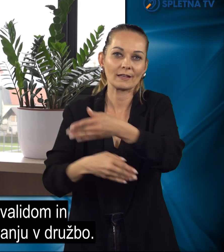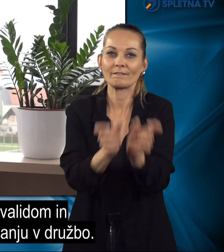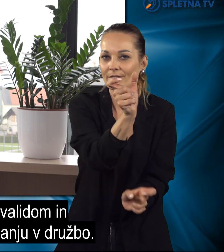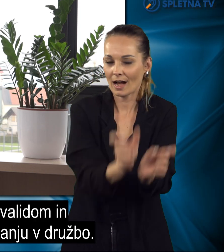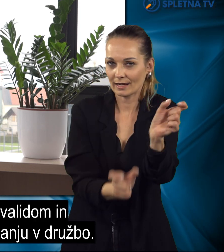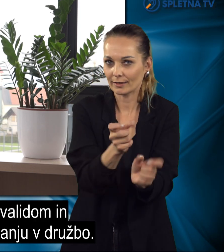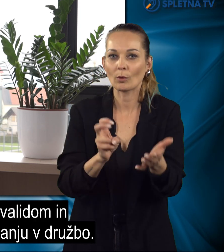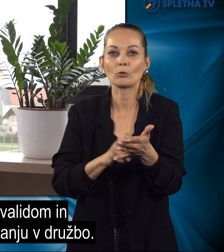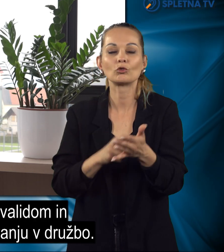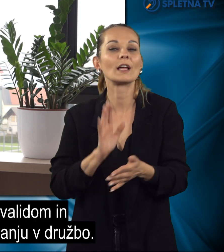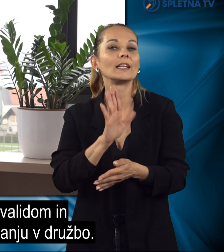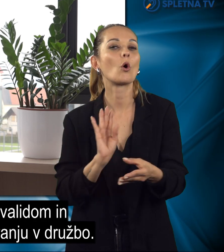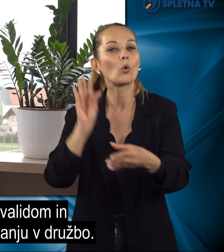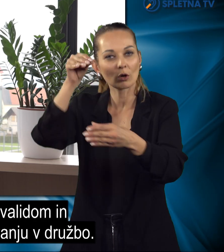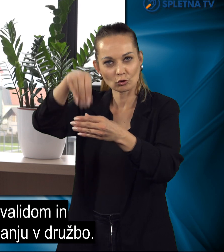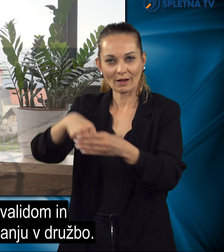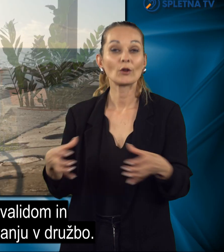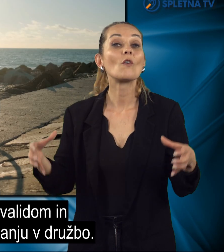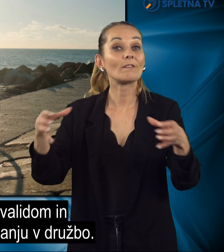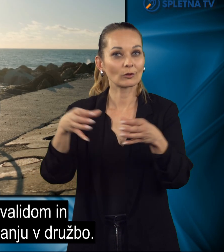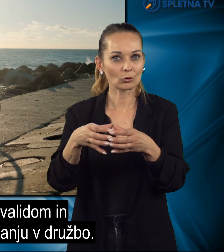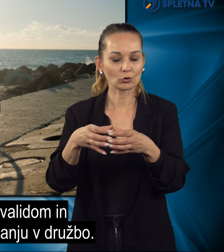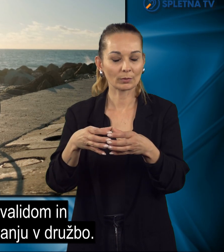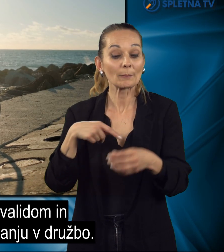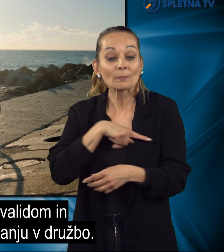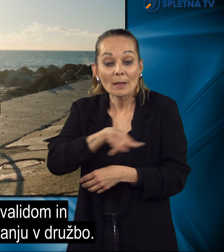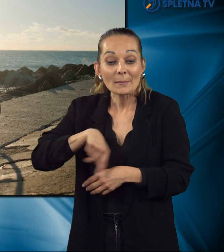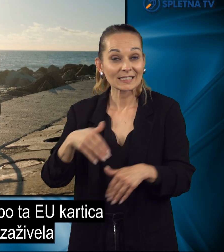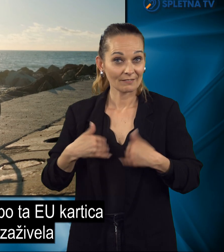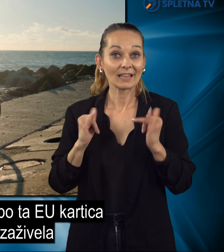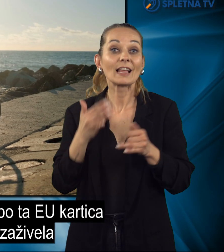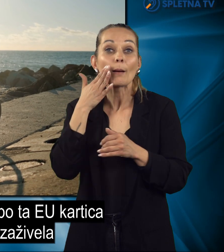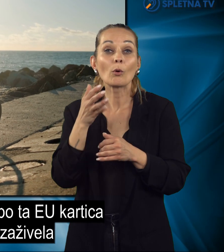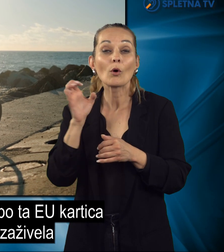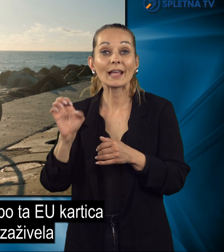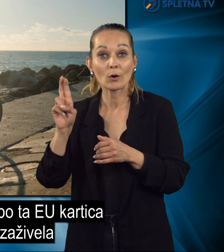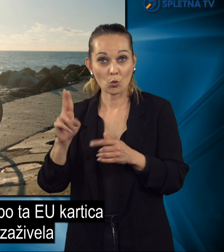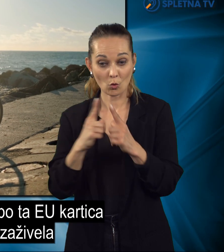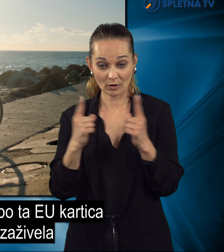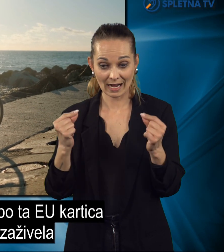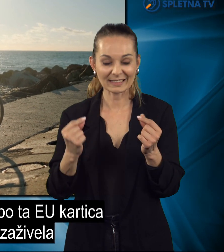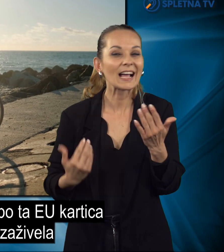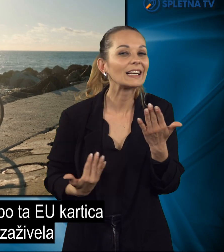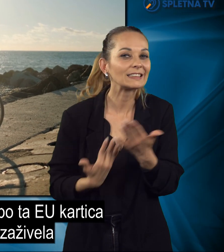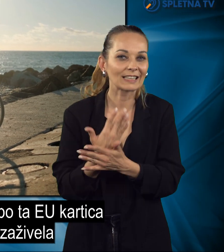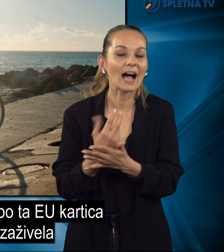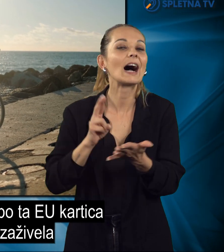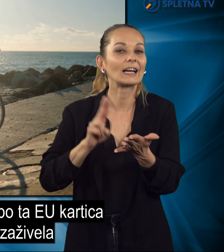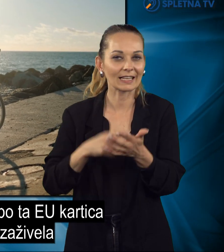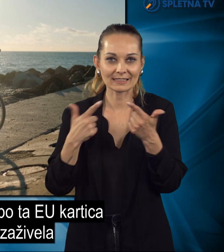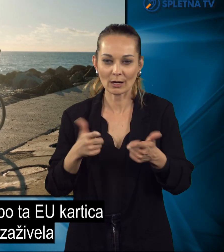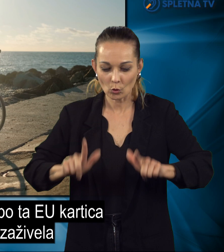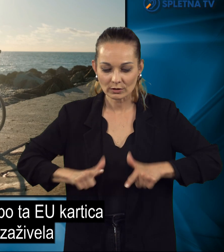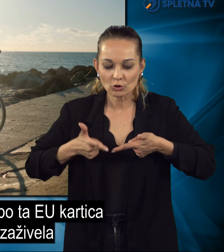voljo invalidom in njihovi vključevanju v družbo. Veselimo pa se, da bo ta EU kartica